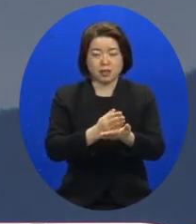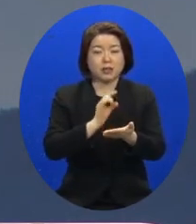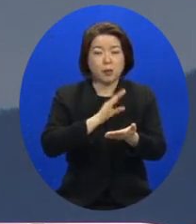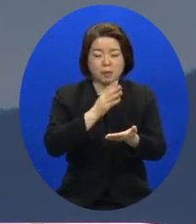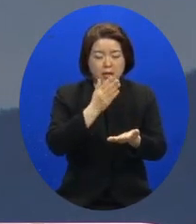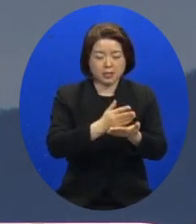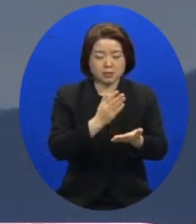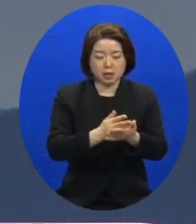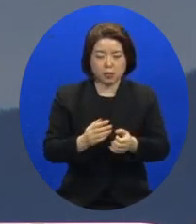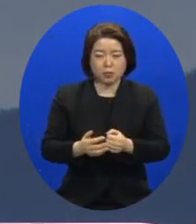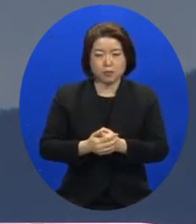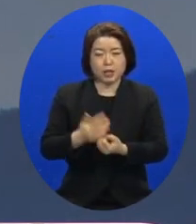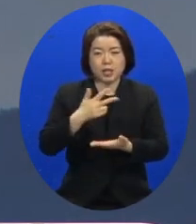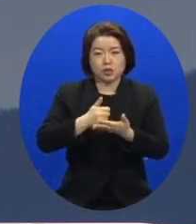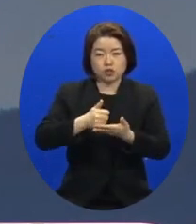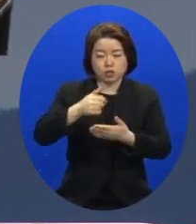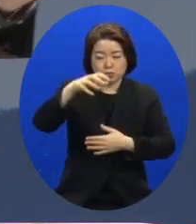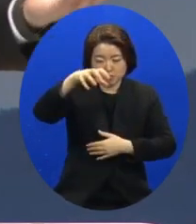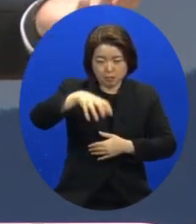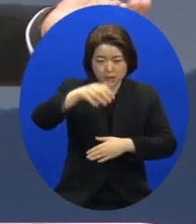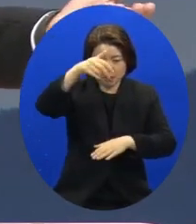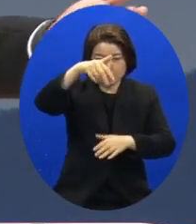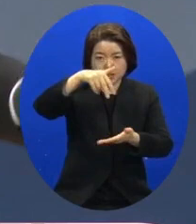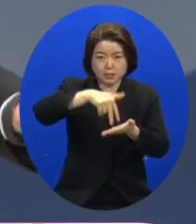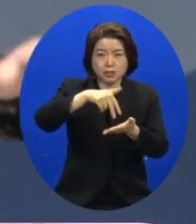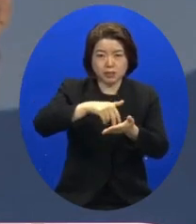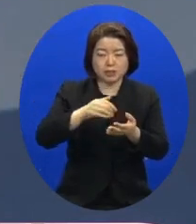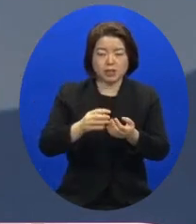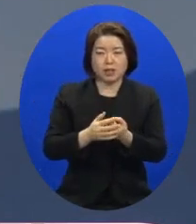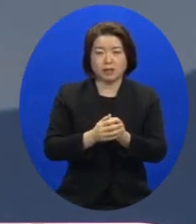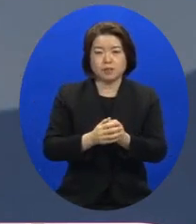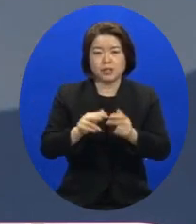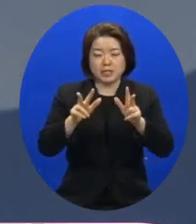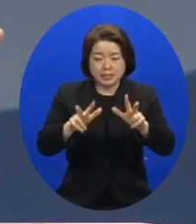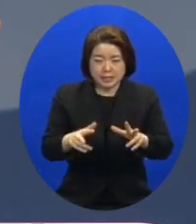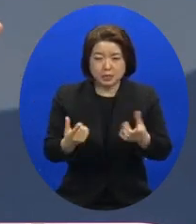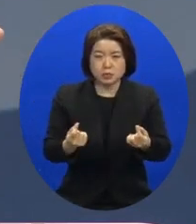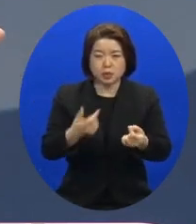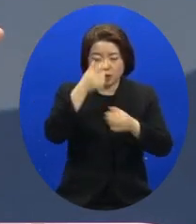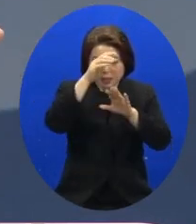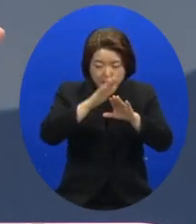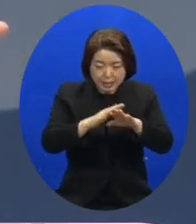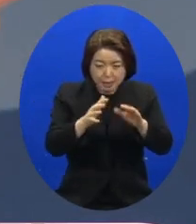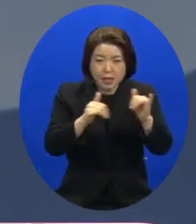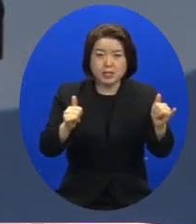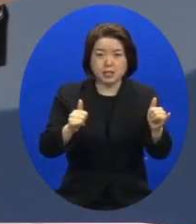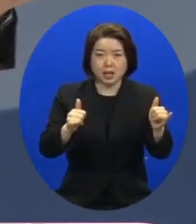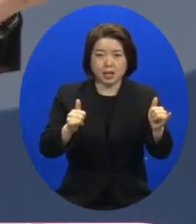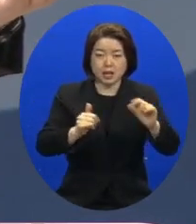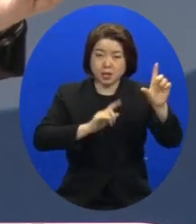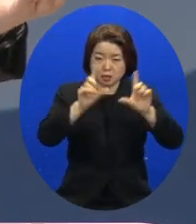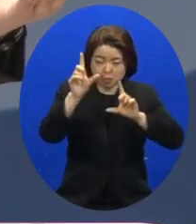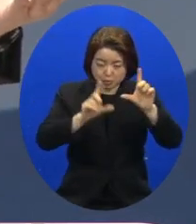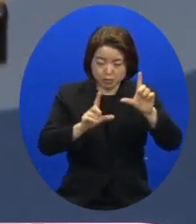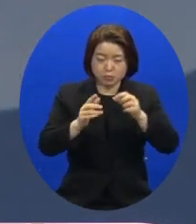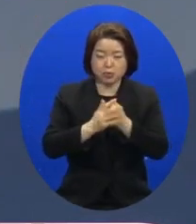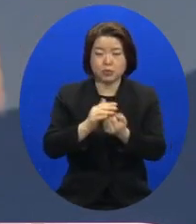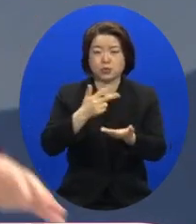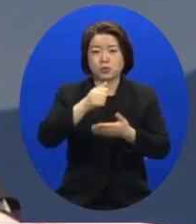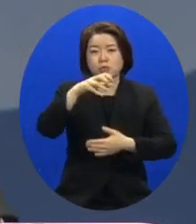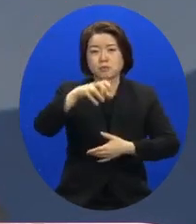마지막 때, 주님 앞에 설 때, 그때도 지금처럼 이렇게 예배하는 자로서 주님 앞에 설 수 있게